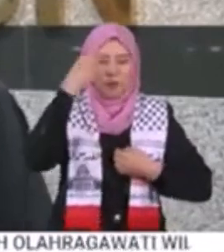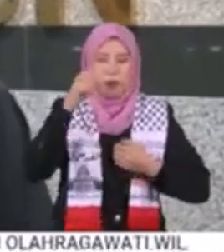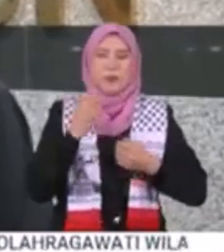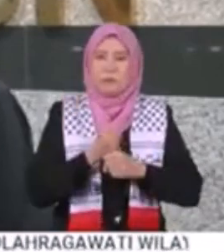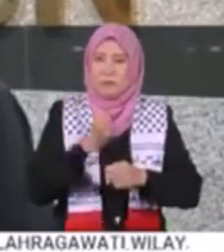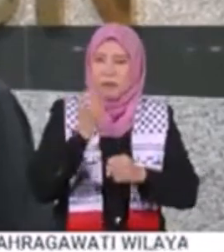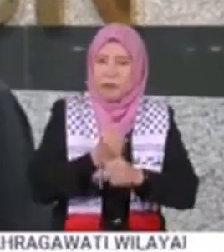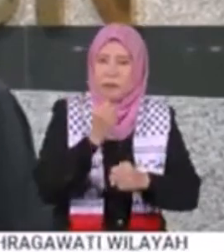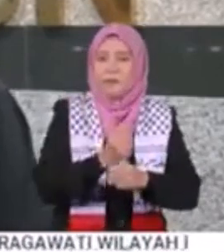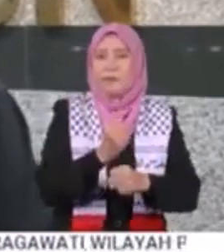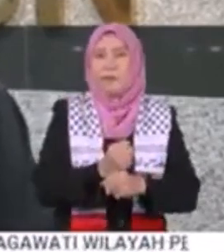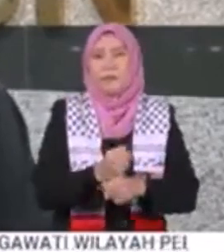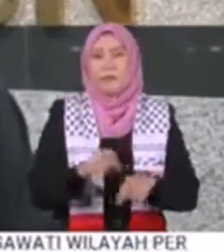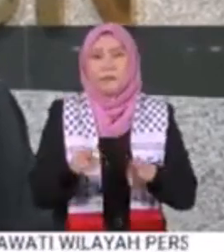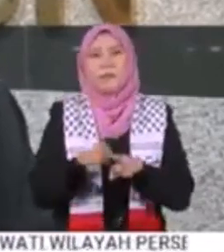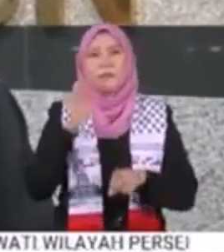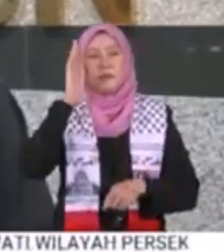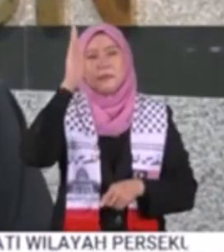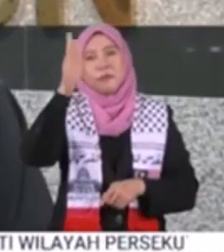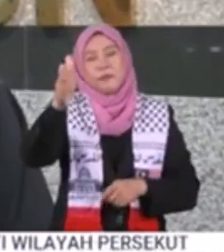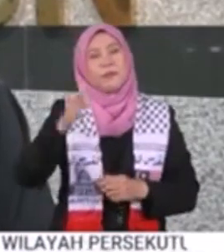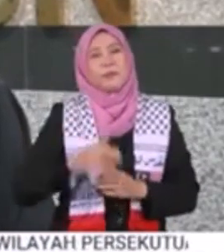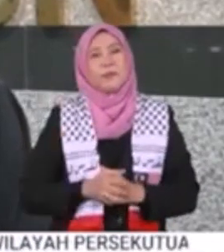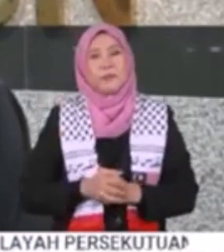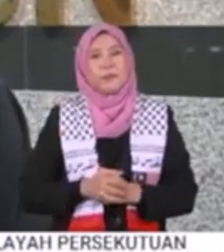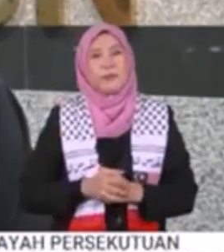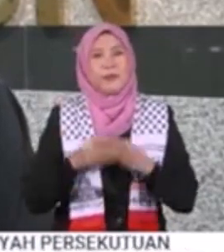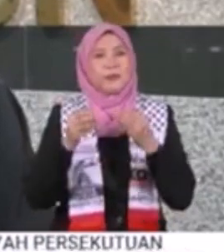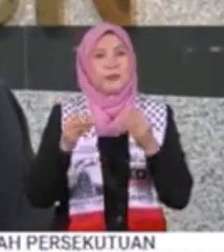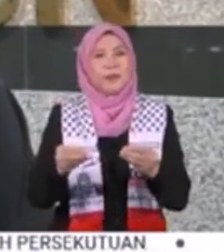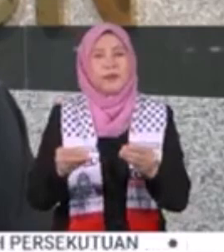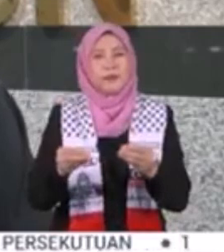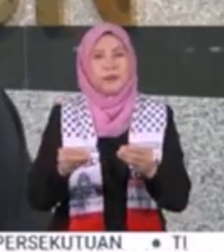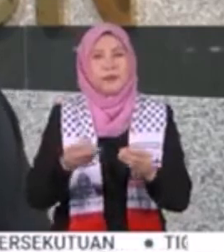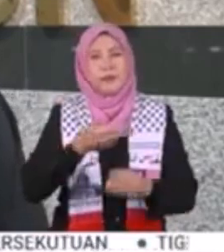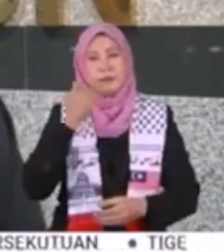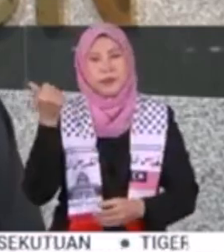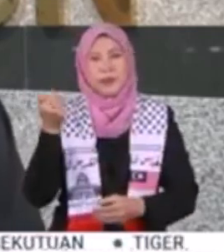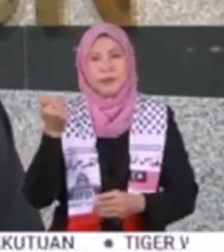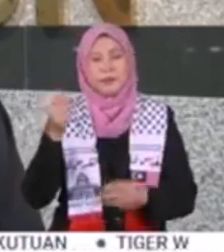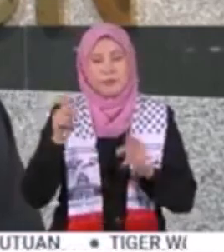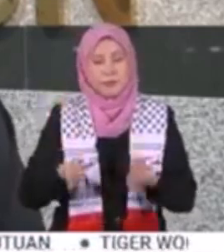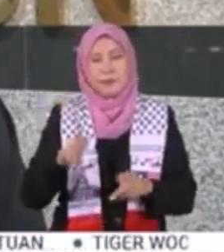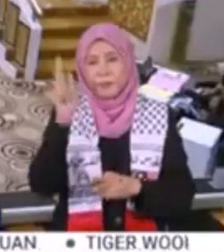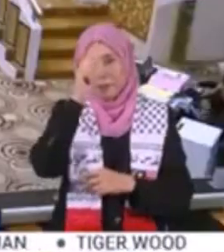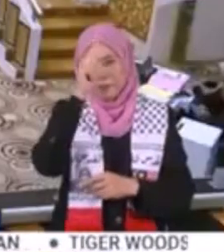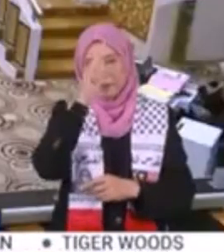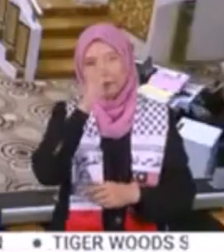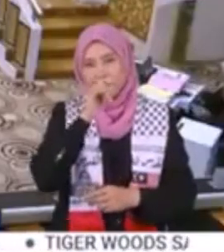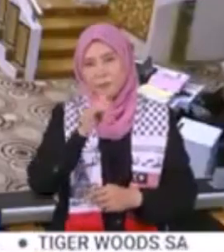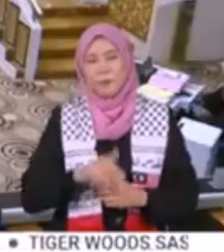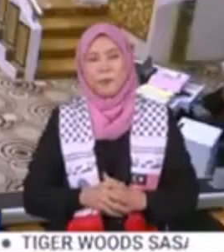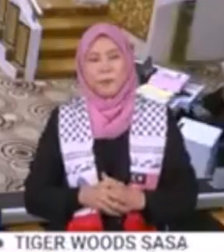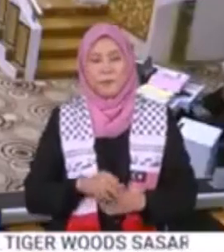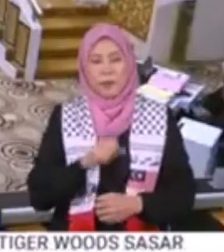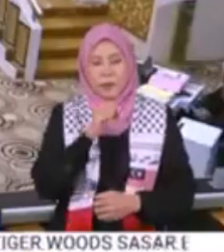Saya bekerja pada akan masa yang akan datang untuk lebih memberi yang terbaik kepada pihak kerajaan negeri